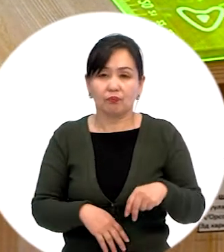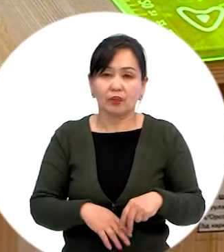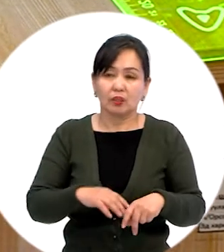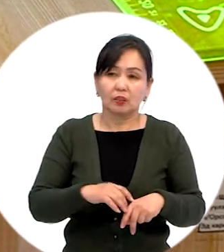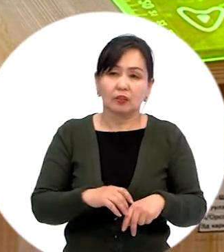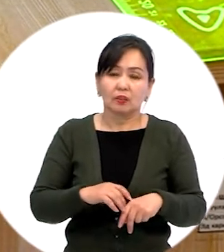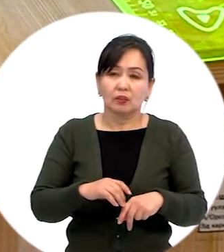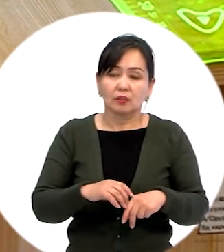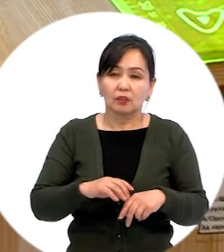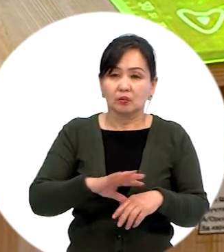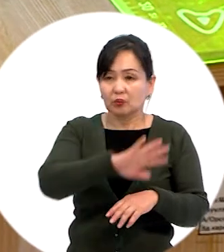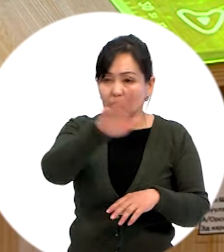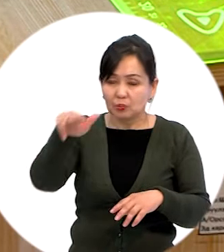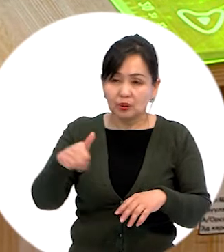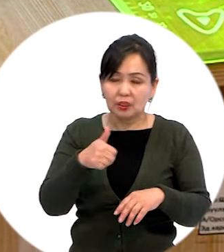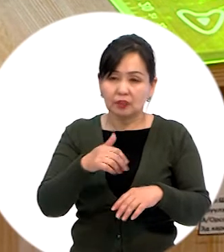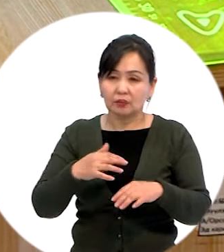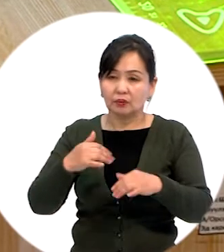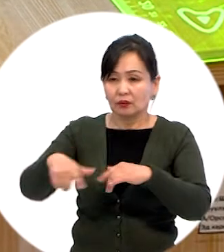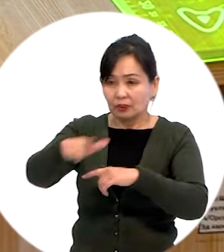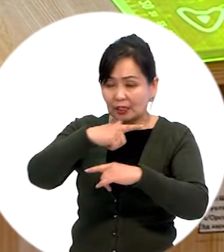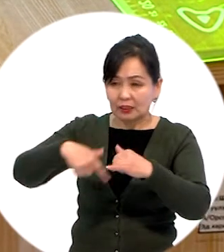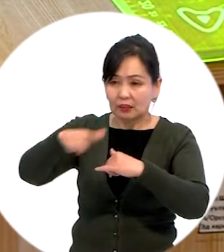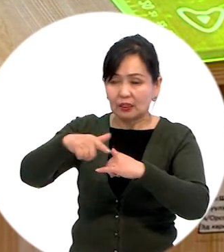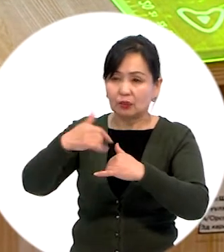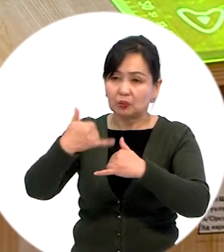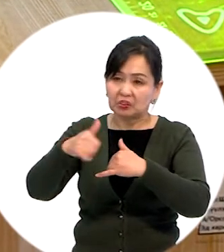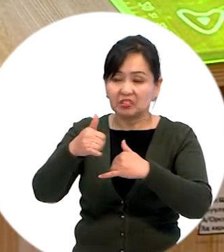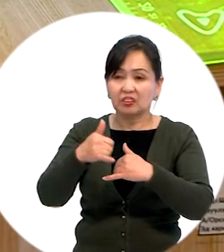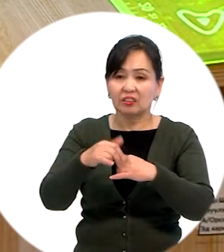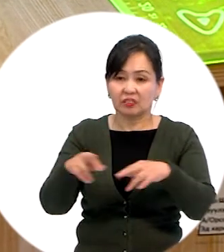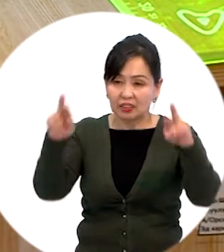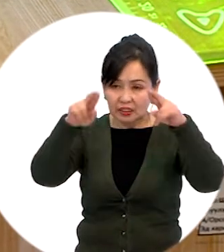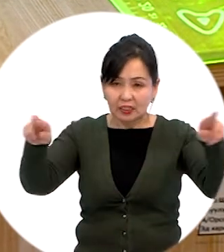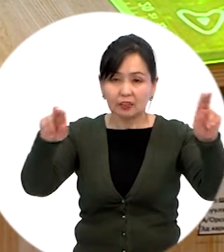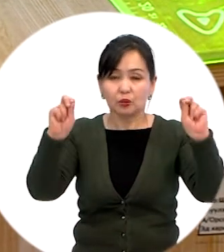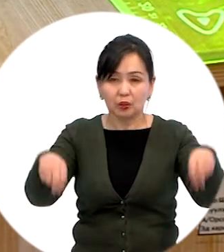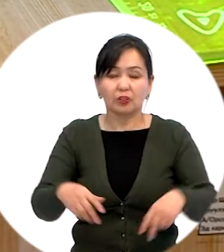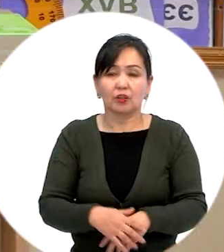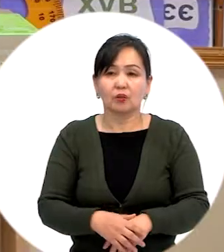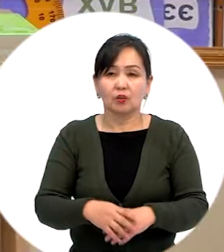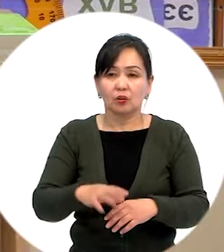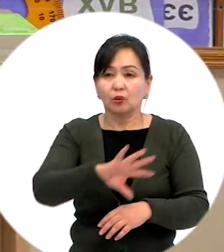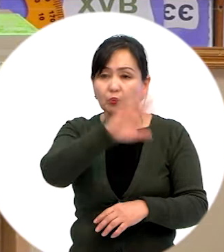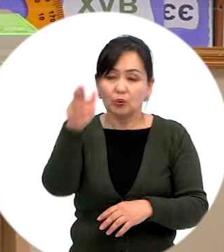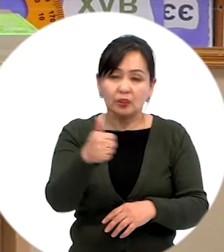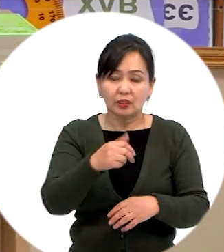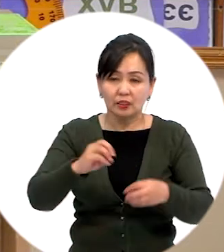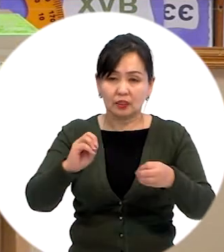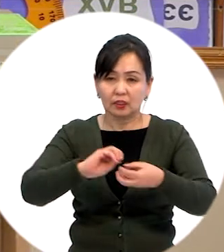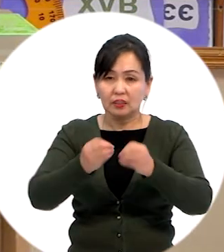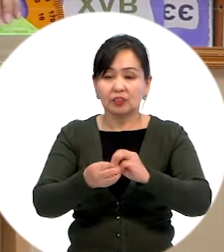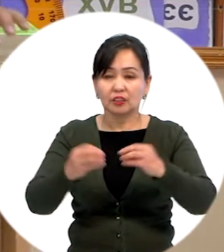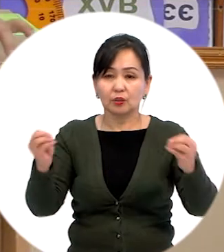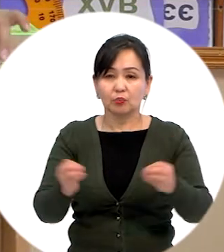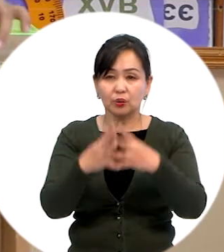нэ. Бид нар аливаа зүйлийг шинж чанараар нь ингэж ангилж болдог байх нь байна. За одоо хийсэн бүтээлүүдээ